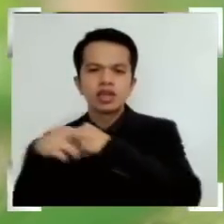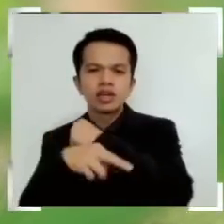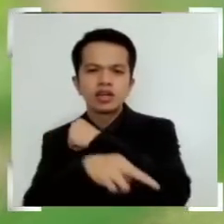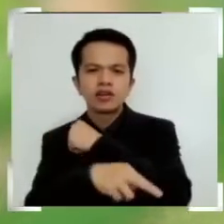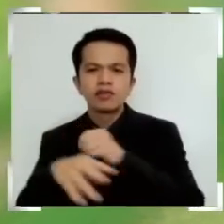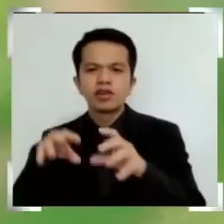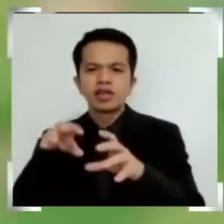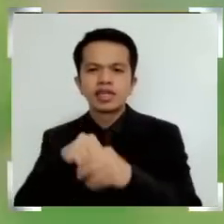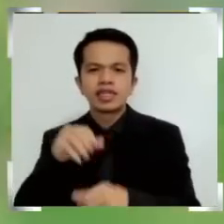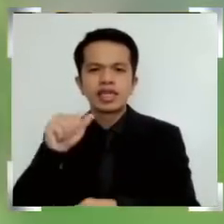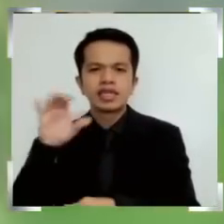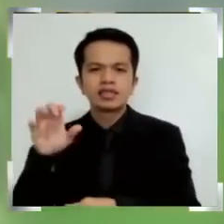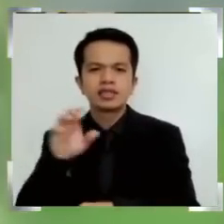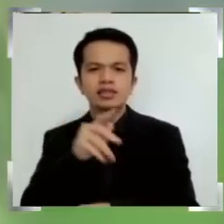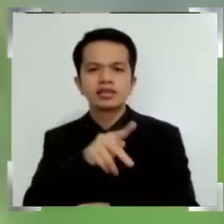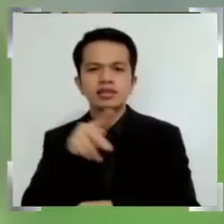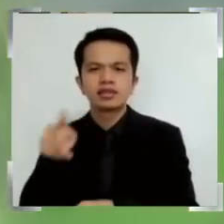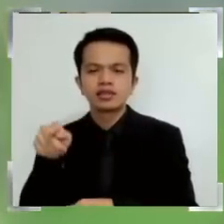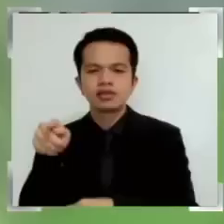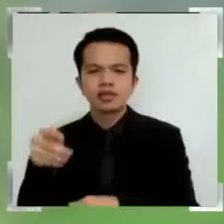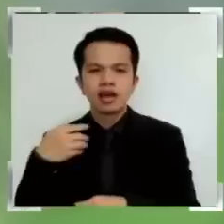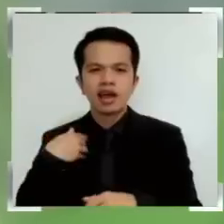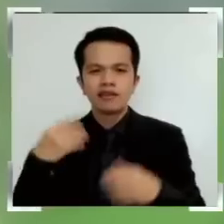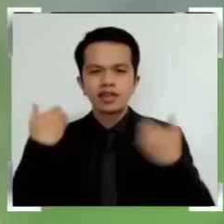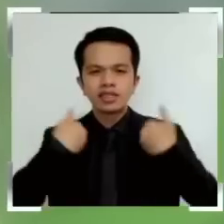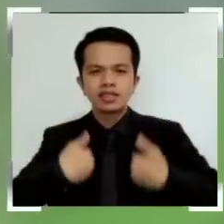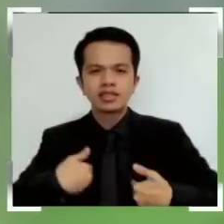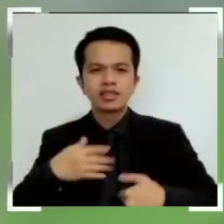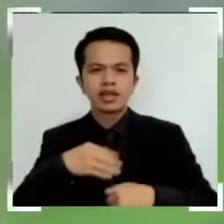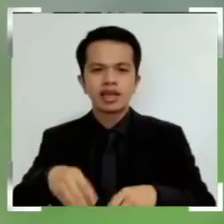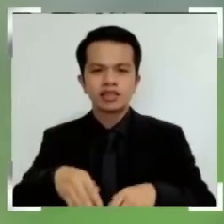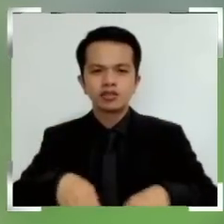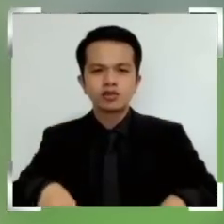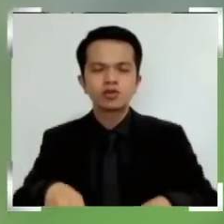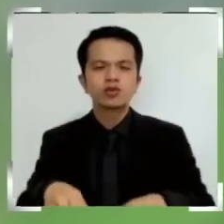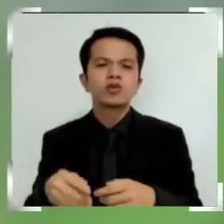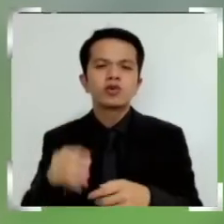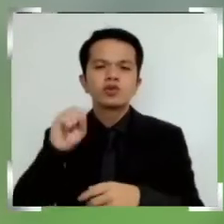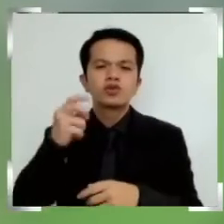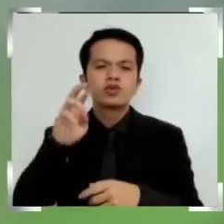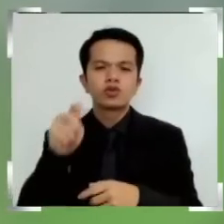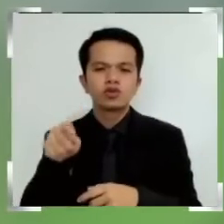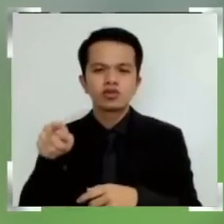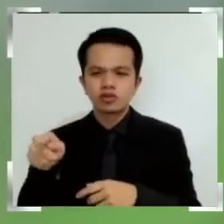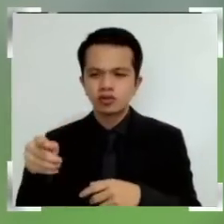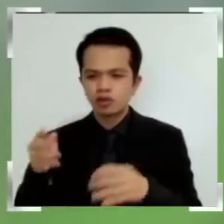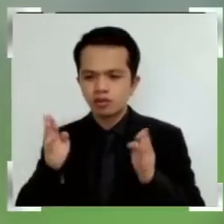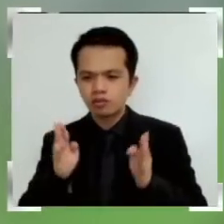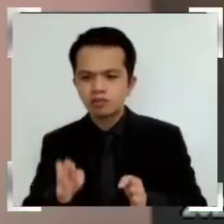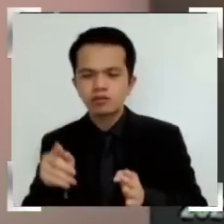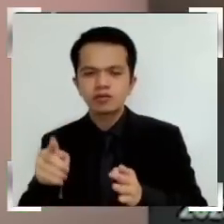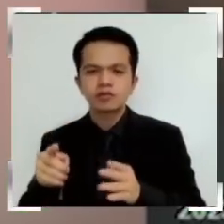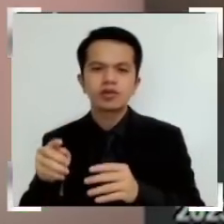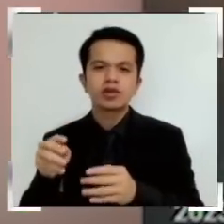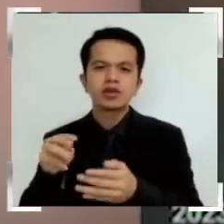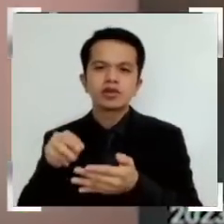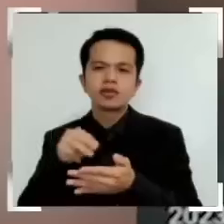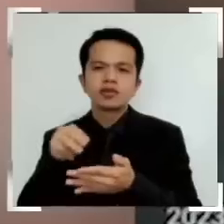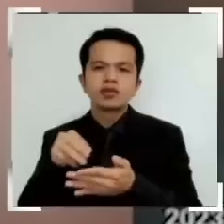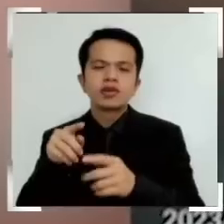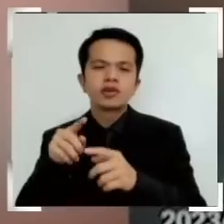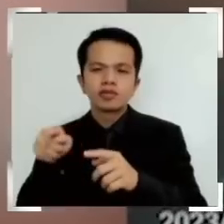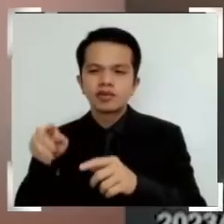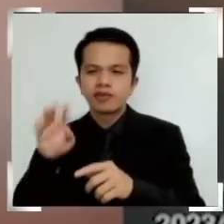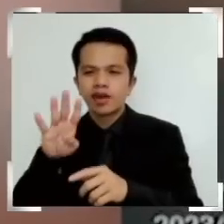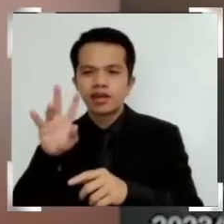Pampanga. Nakasuot ito ng sando at shorts, katamtaman ng pangatawan at tinatayang nasa 5'7 ang taas. Nakitaan din ang tattoo